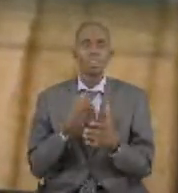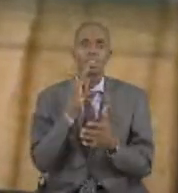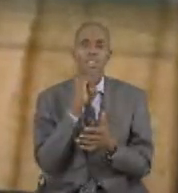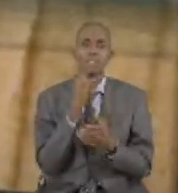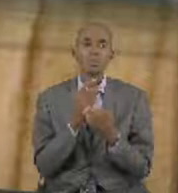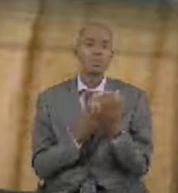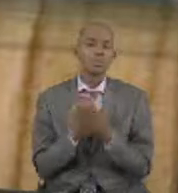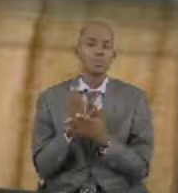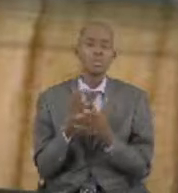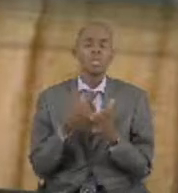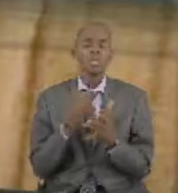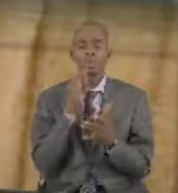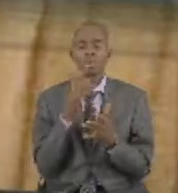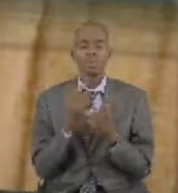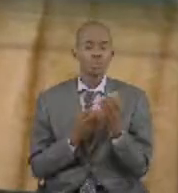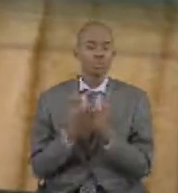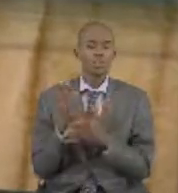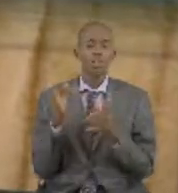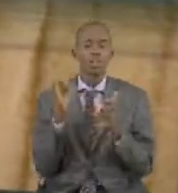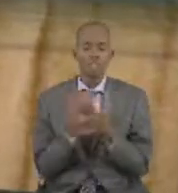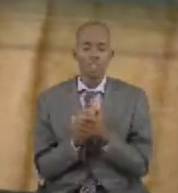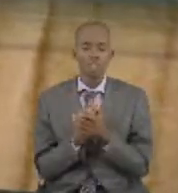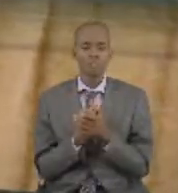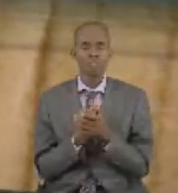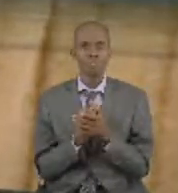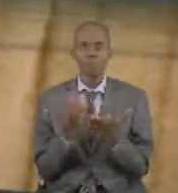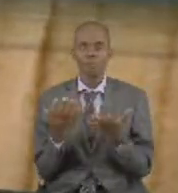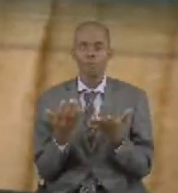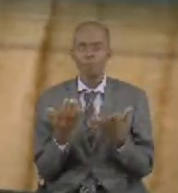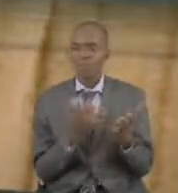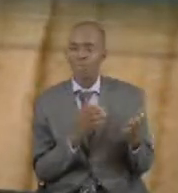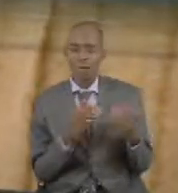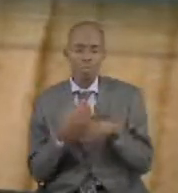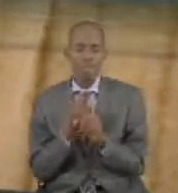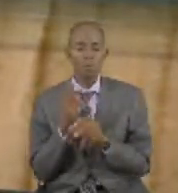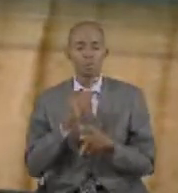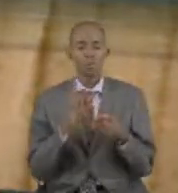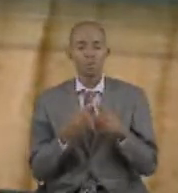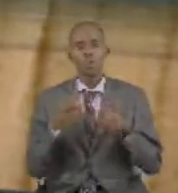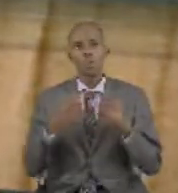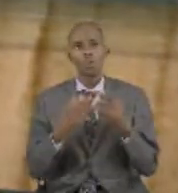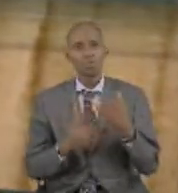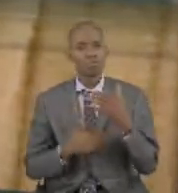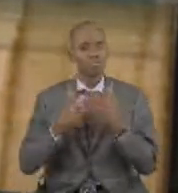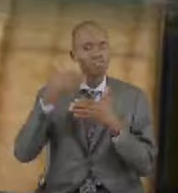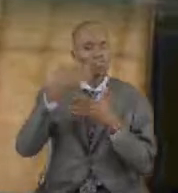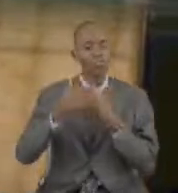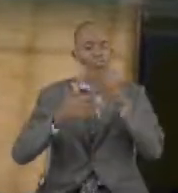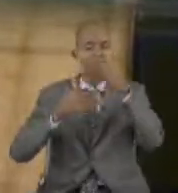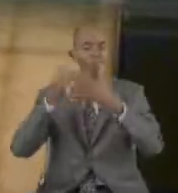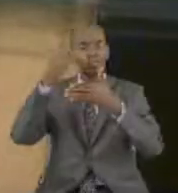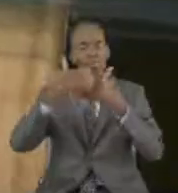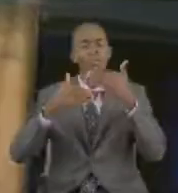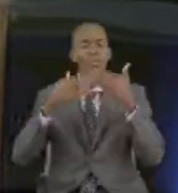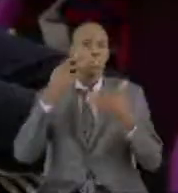la vérité qui élève les gens. C'est la vérité qui amène les gens à avancer dans le progrès.